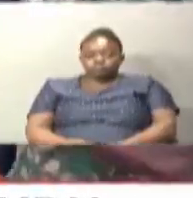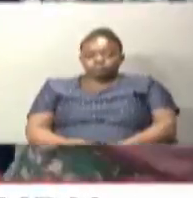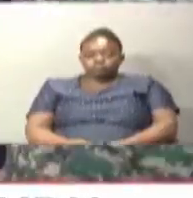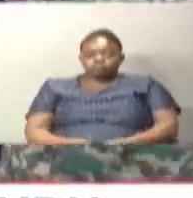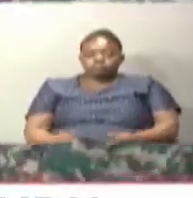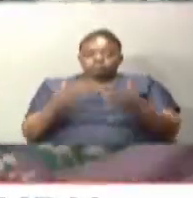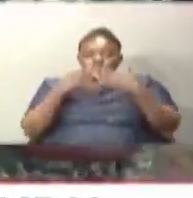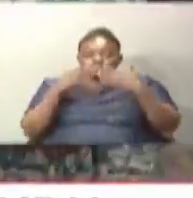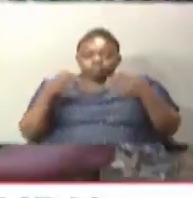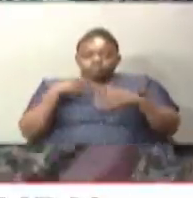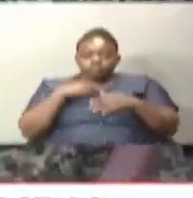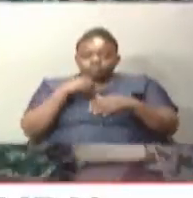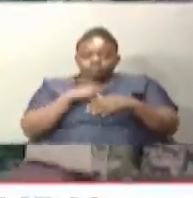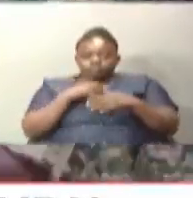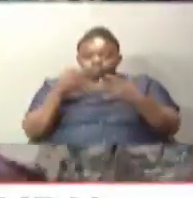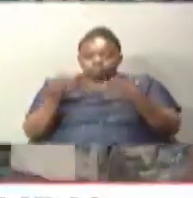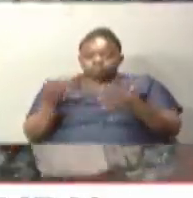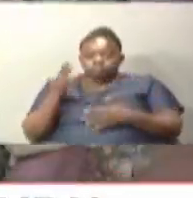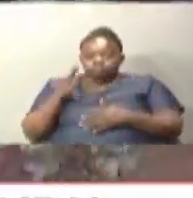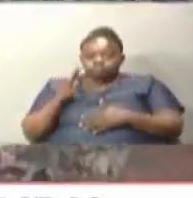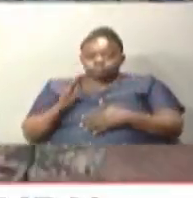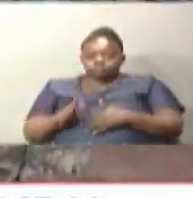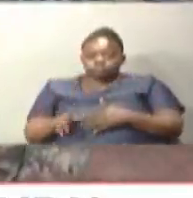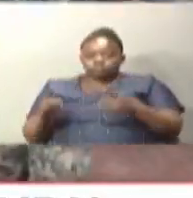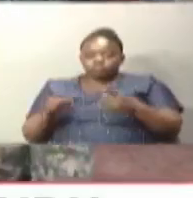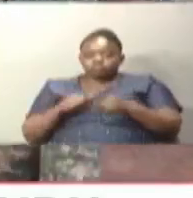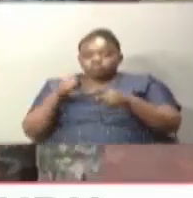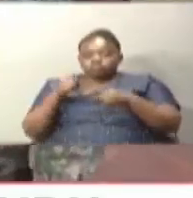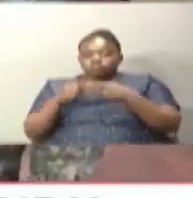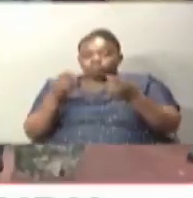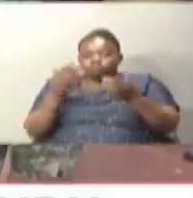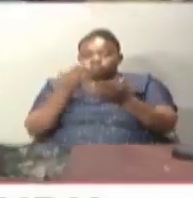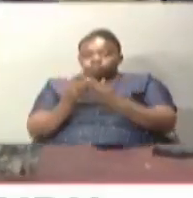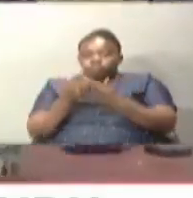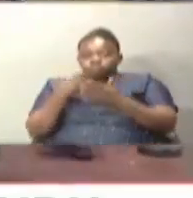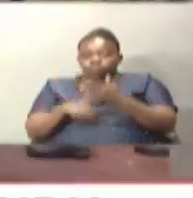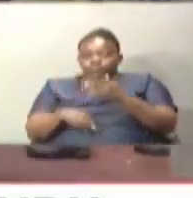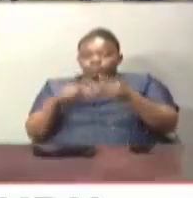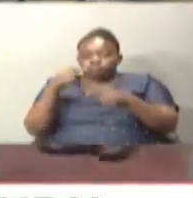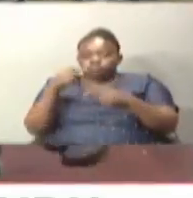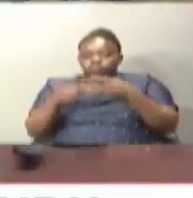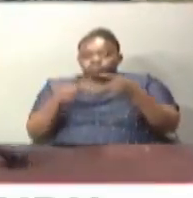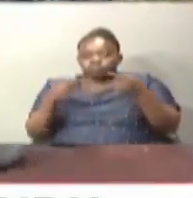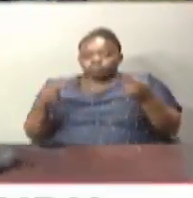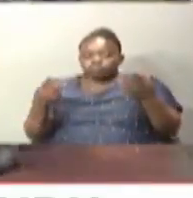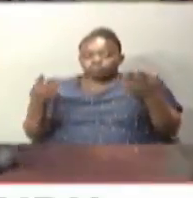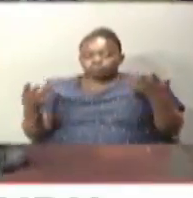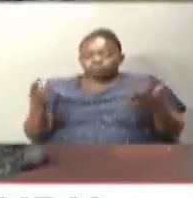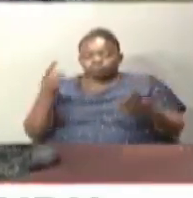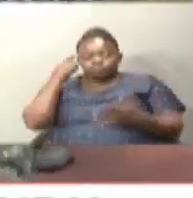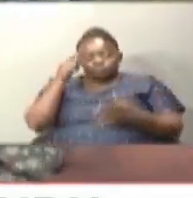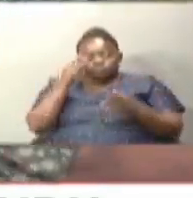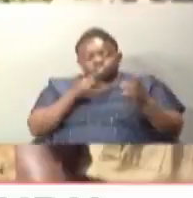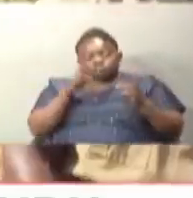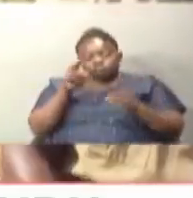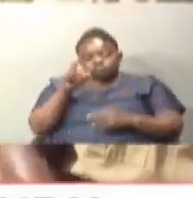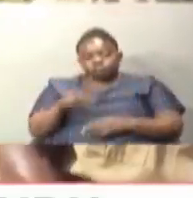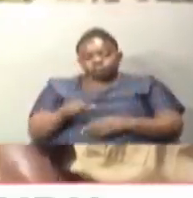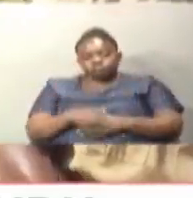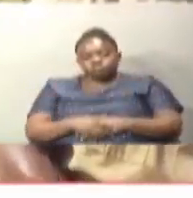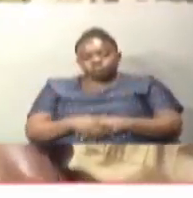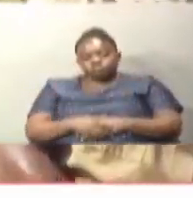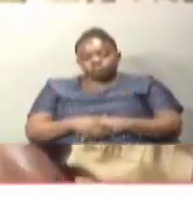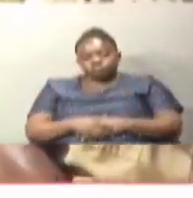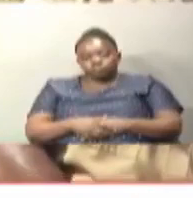Ono asiimye Amagye olw'okubeera n'empisa n'ayongera okubasaba okutambulira awamu n'okulwanirira omuntu wa bulijjo.